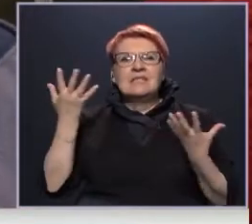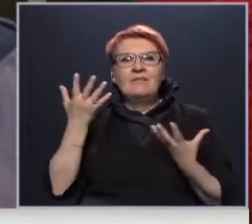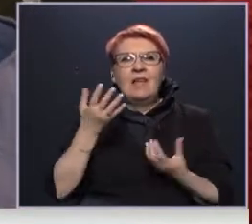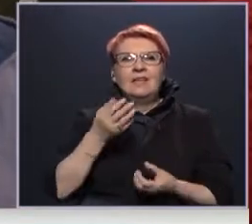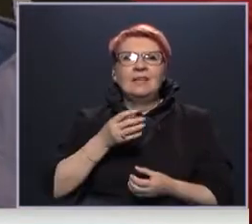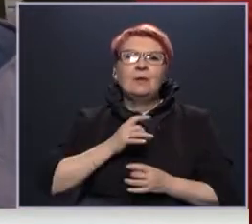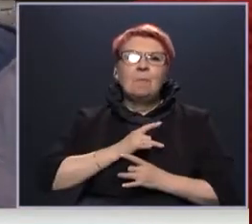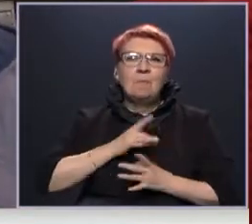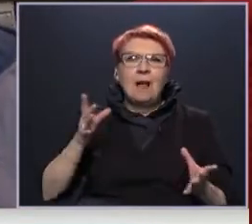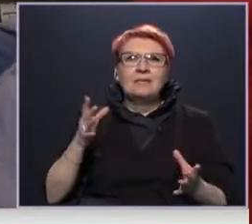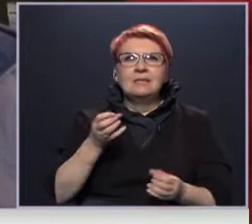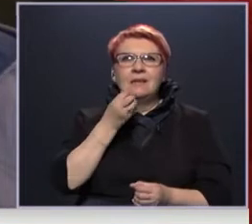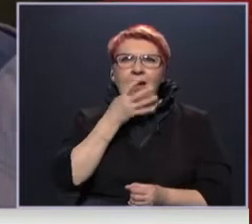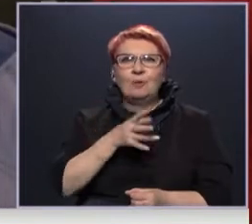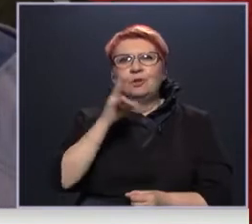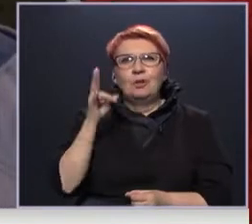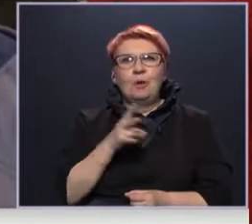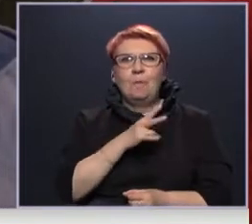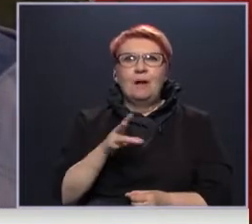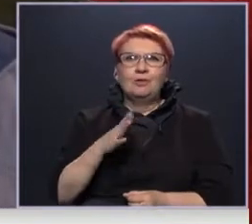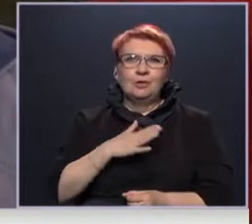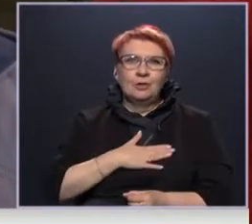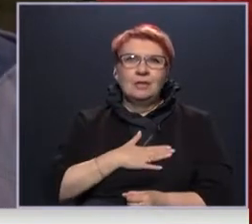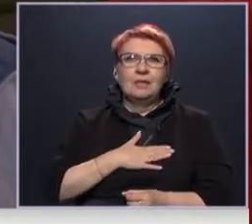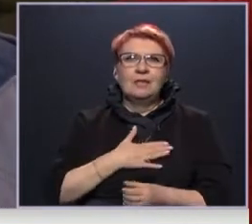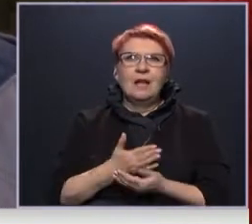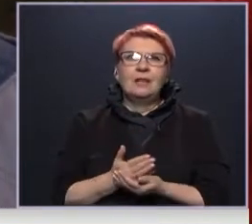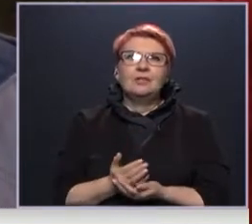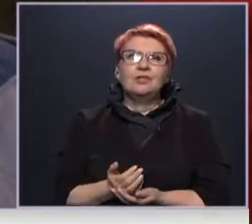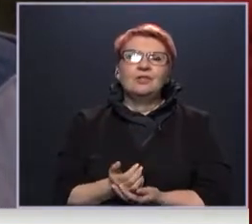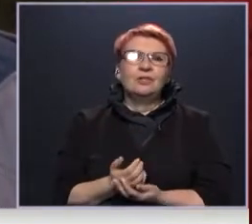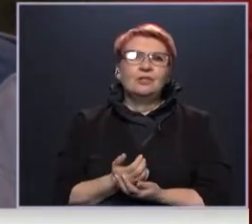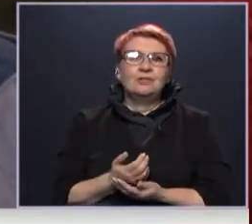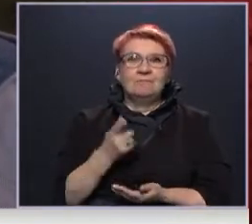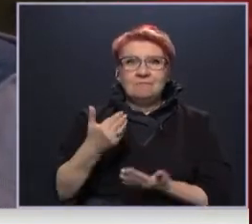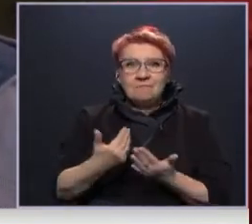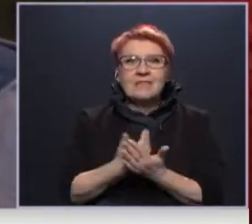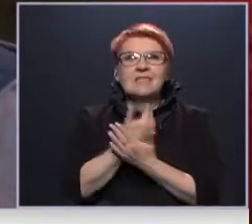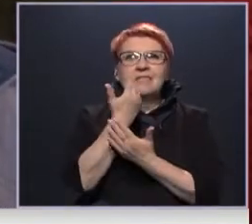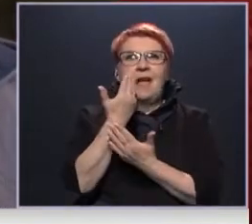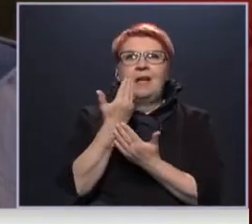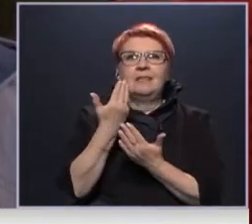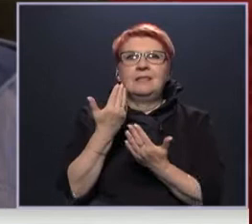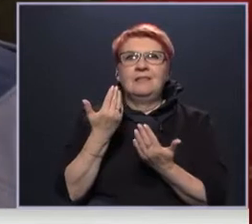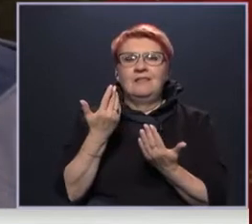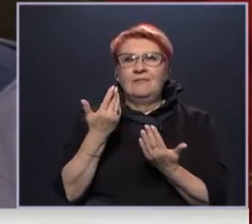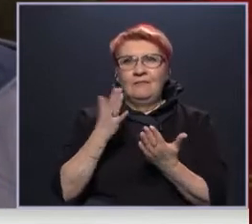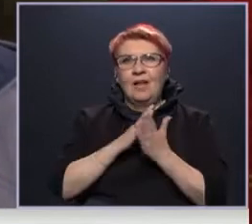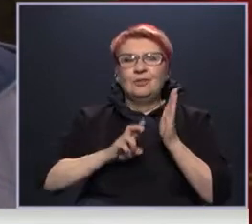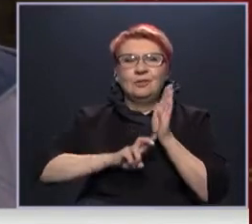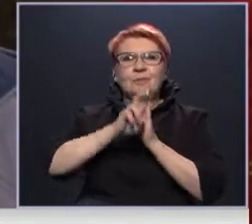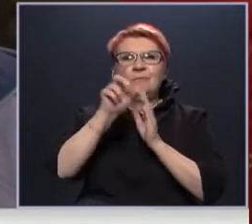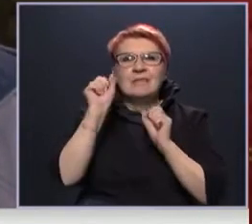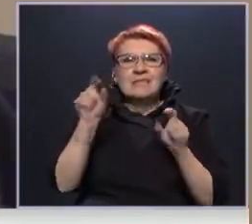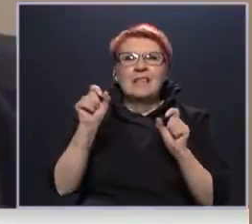хороший. Благодаря батюшке нашему мы как заново родились в нашем красивом, светлом, прекрасном